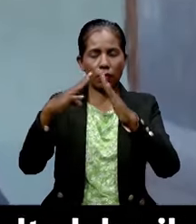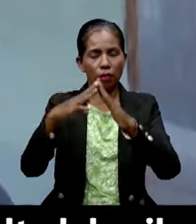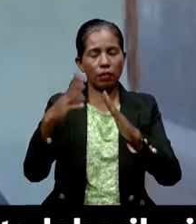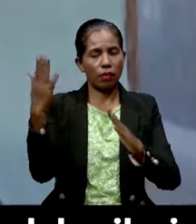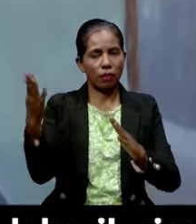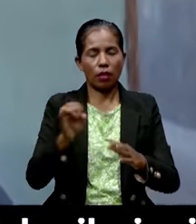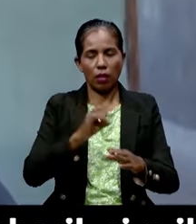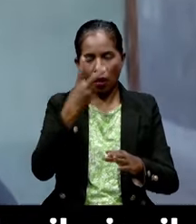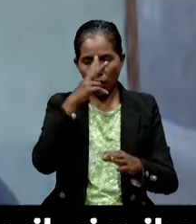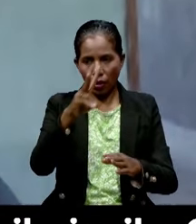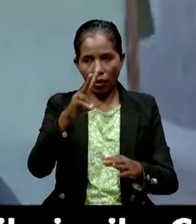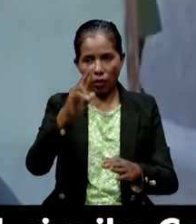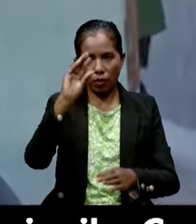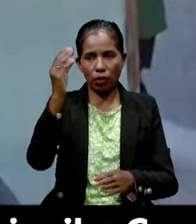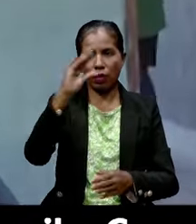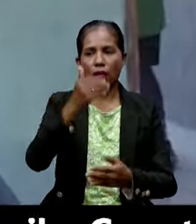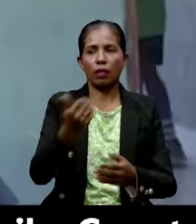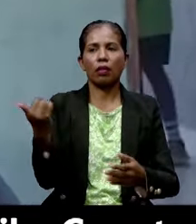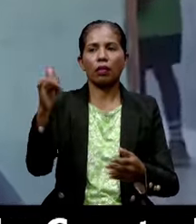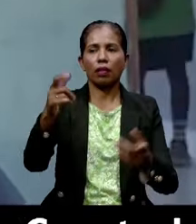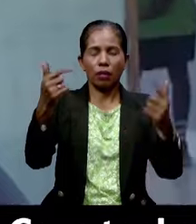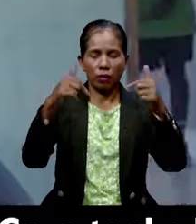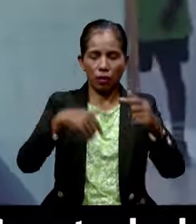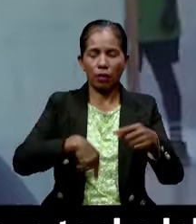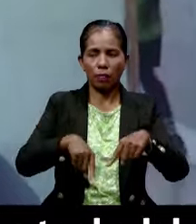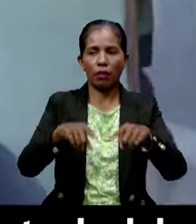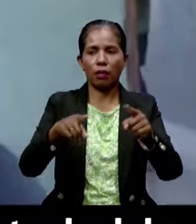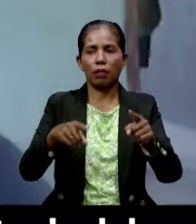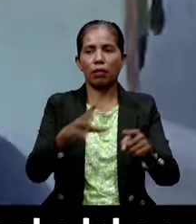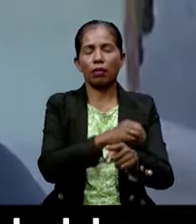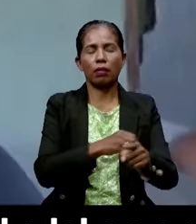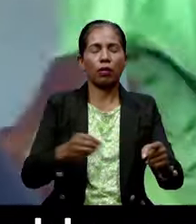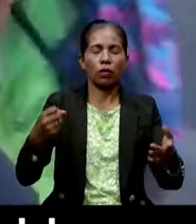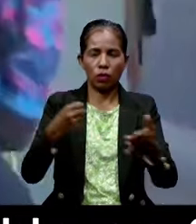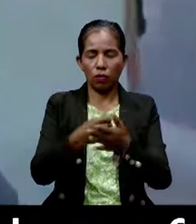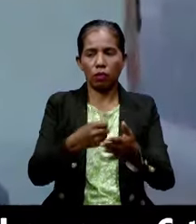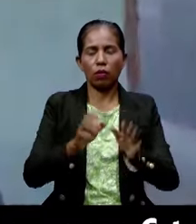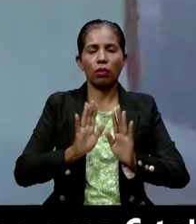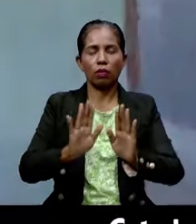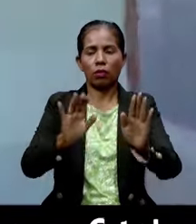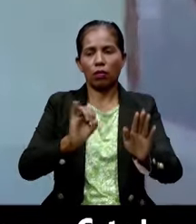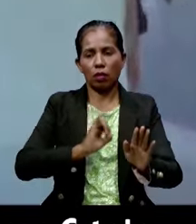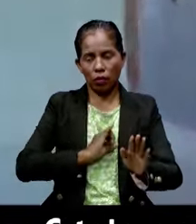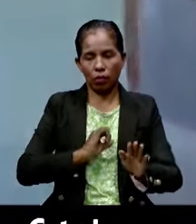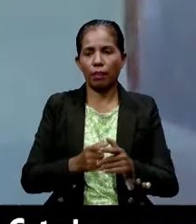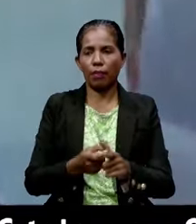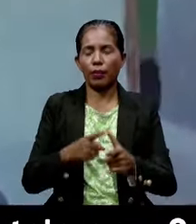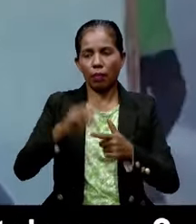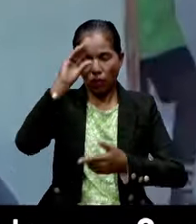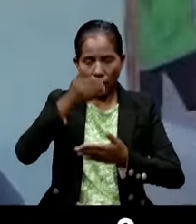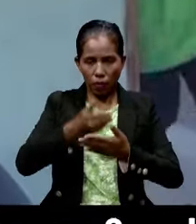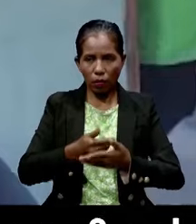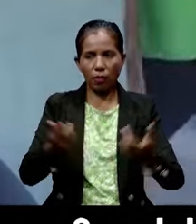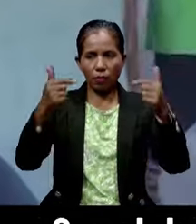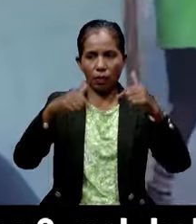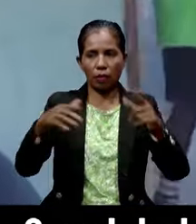are hau nini awan sirabaku na anto nini aman mos ba aser talos hau dudu i depois nya wane maitan